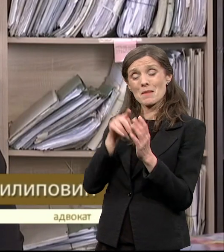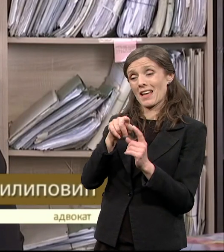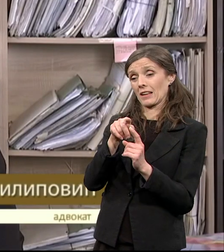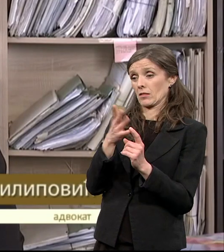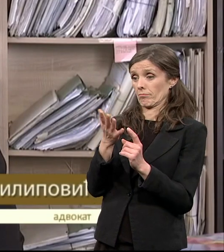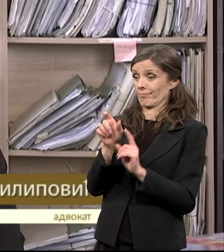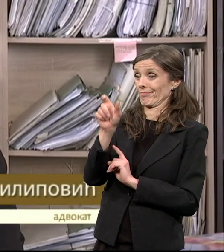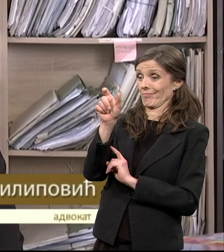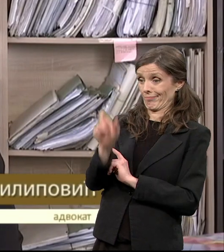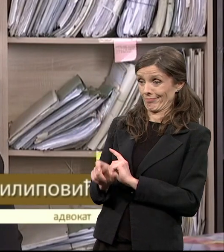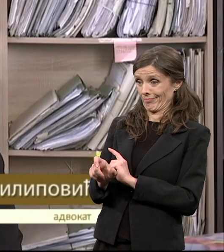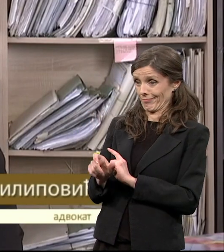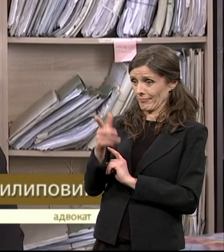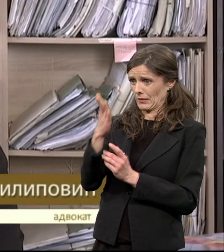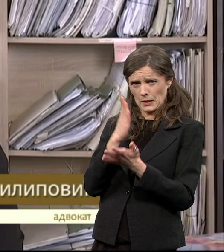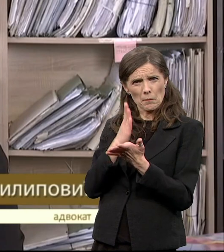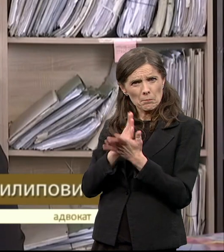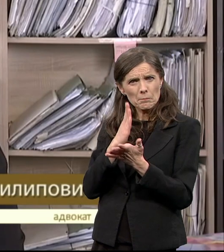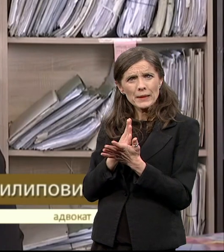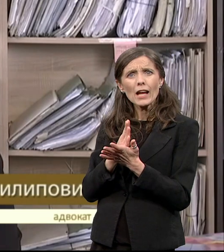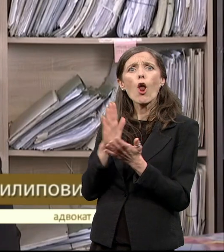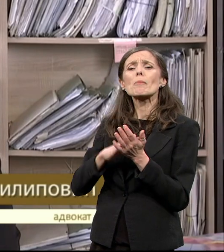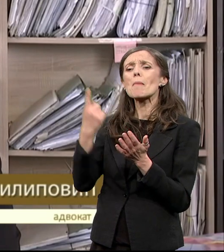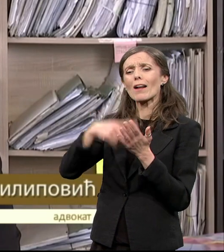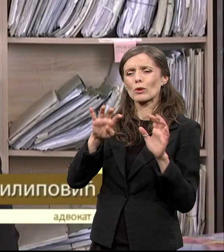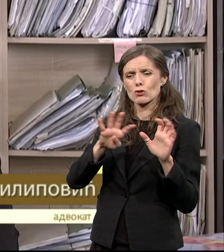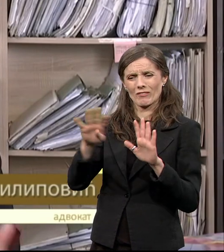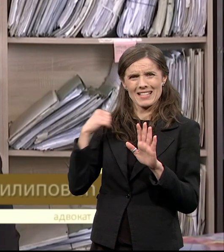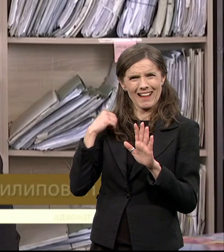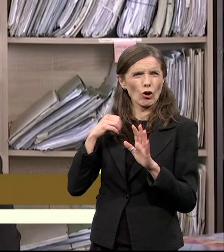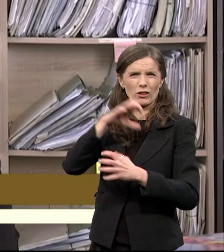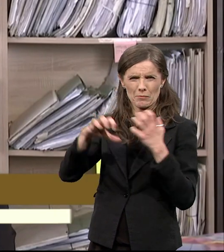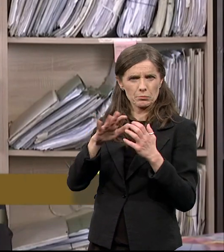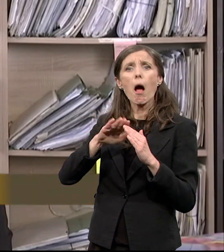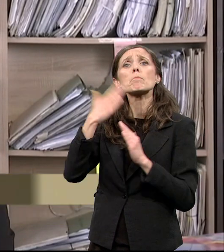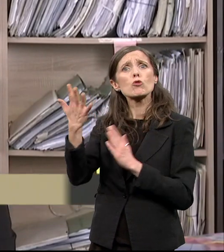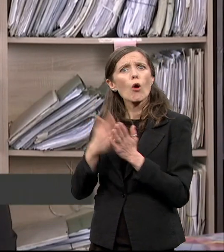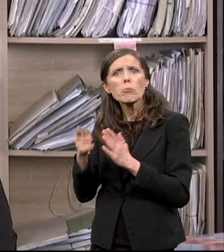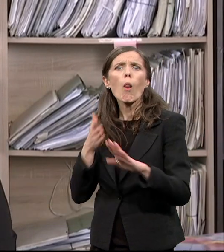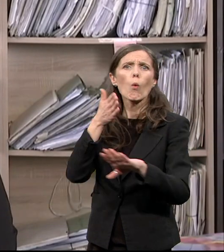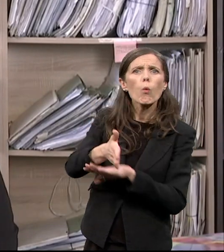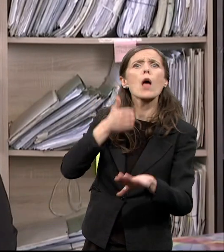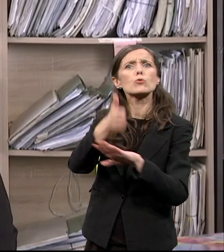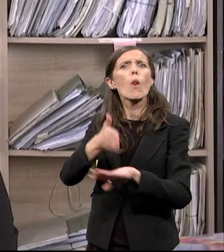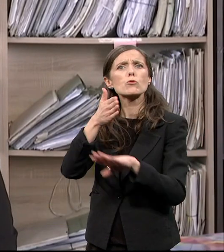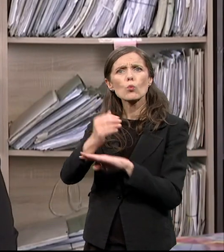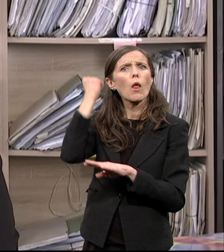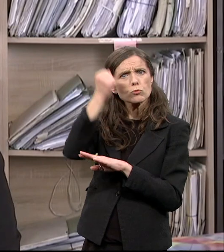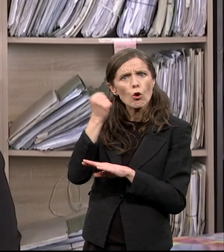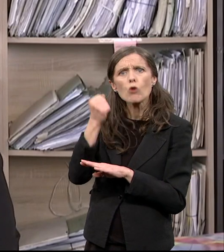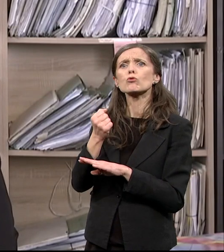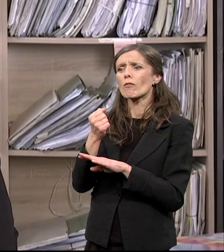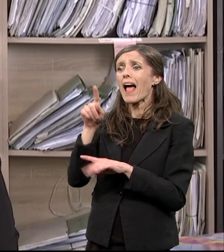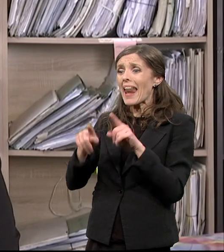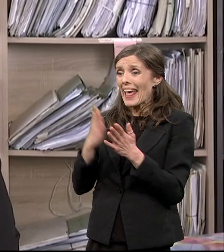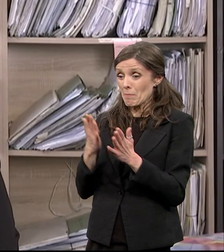na teritoriji Kosova dolazili nakon sukoba 99. godine više puta, da su dolazili neki čak i par nedelja